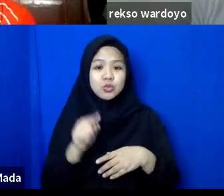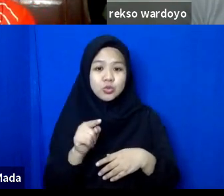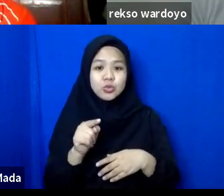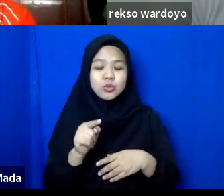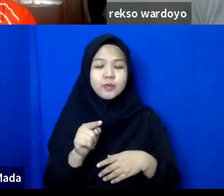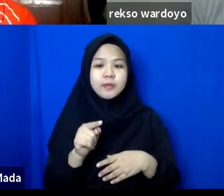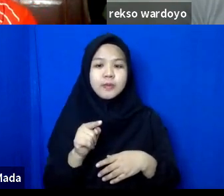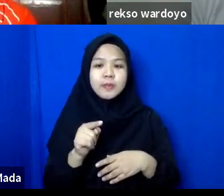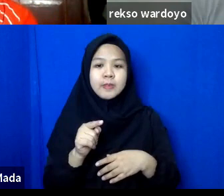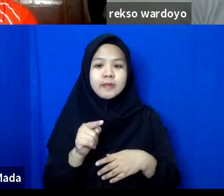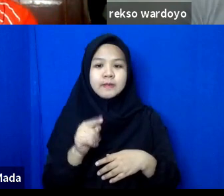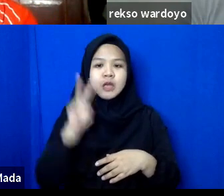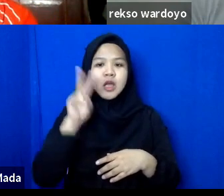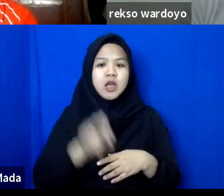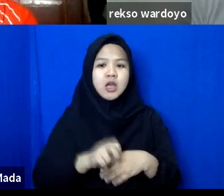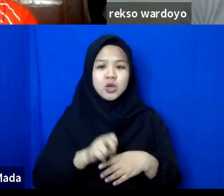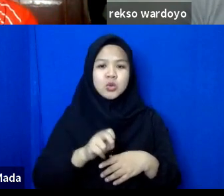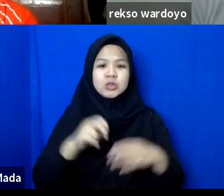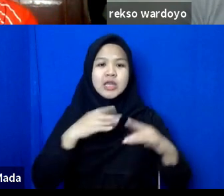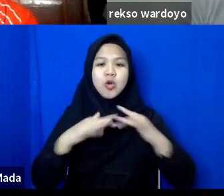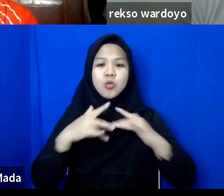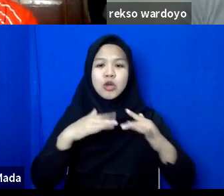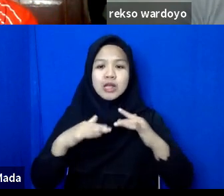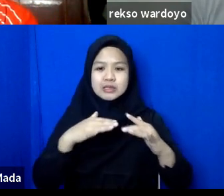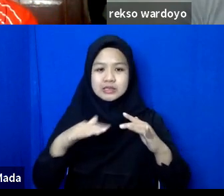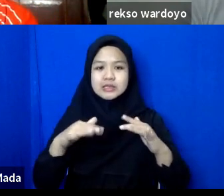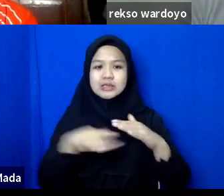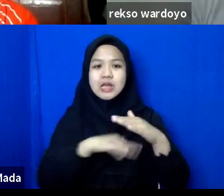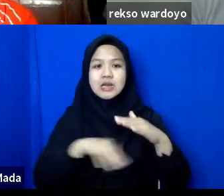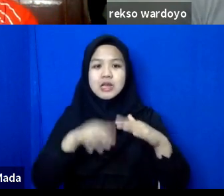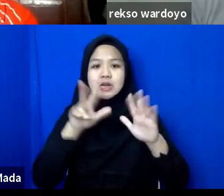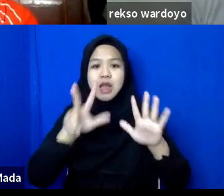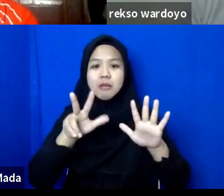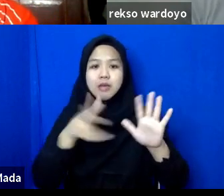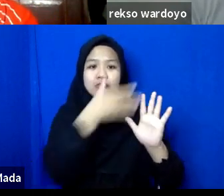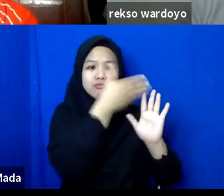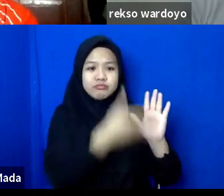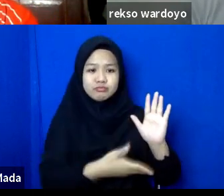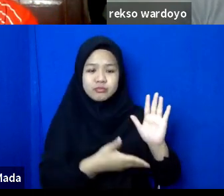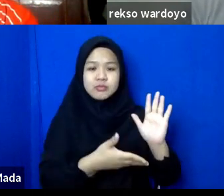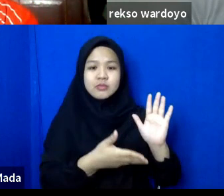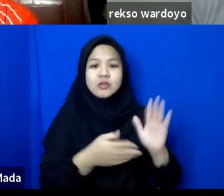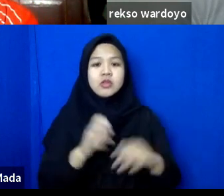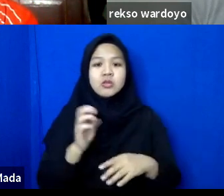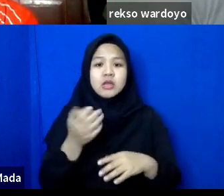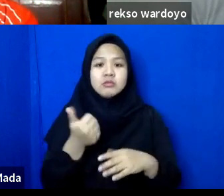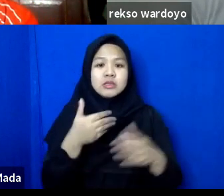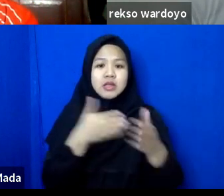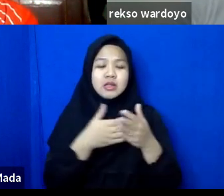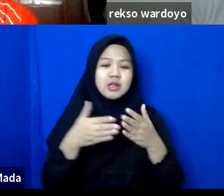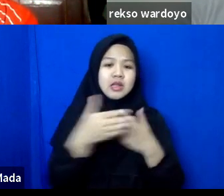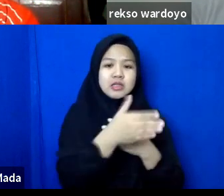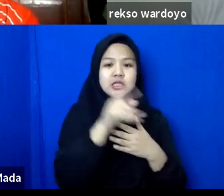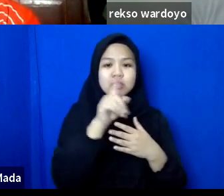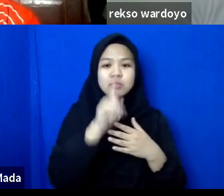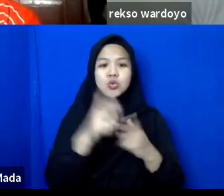maka harus diakomodasi drop mustahil Hey sehingga dapat mengatasi agama yang